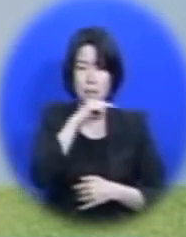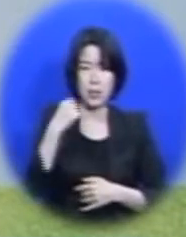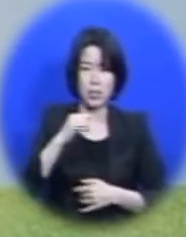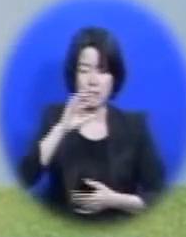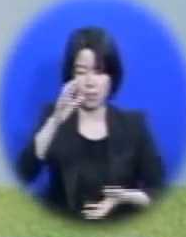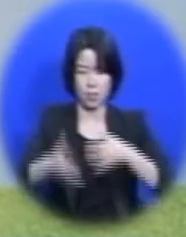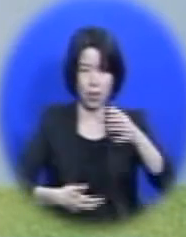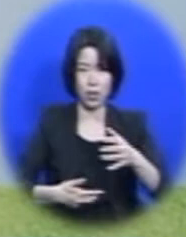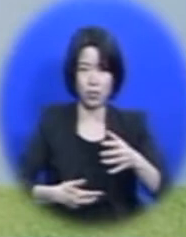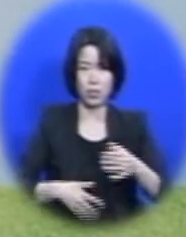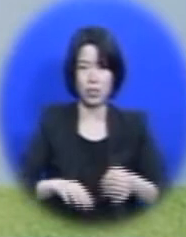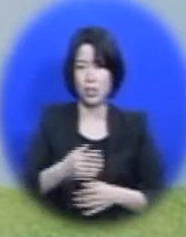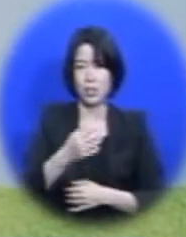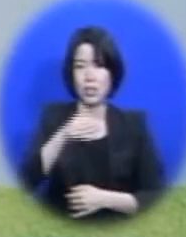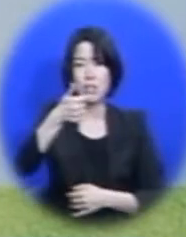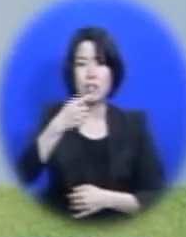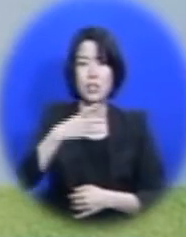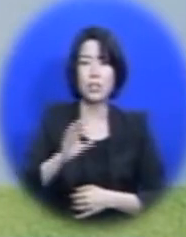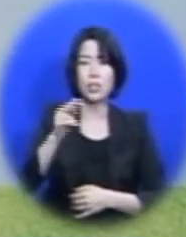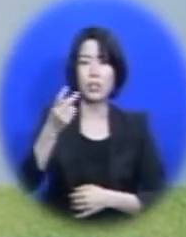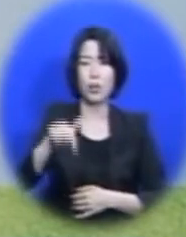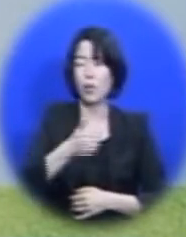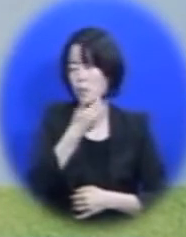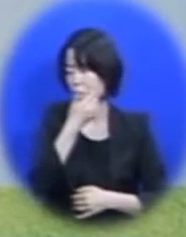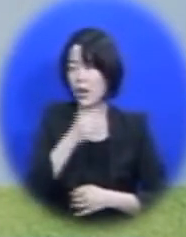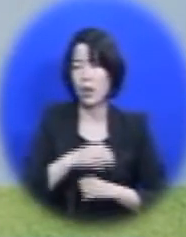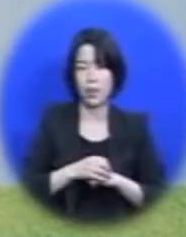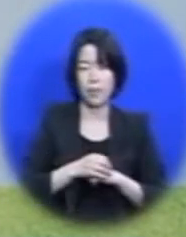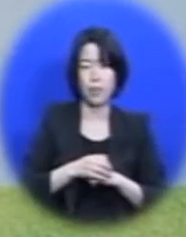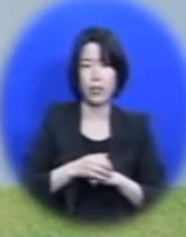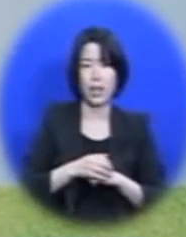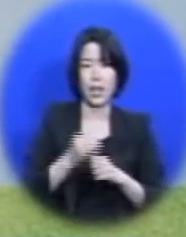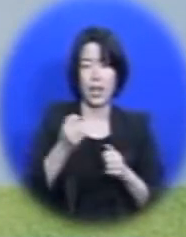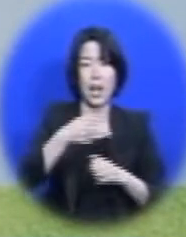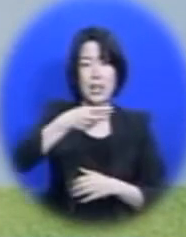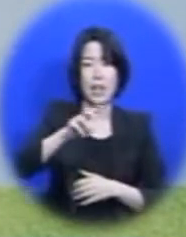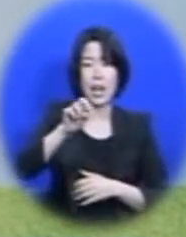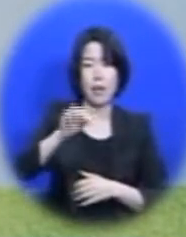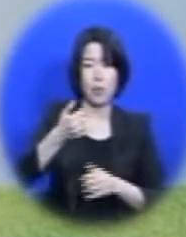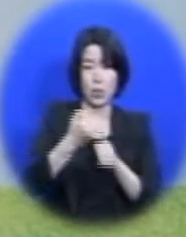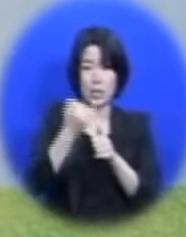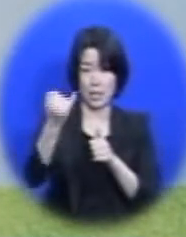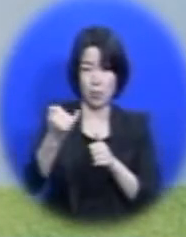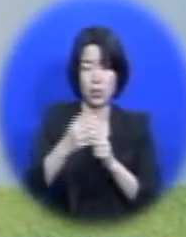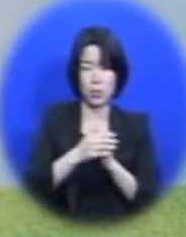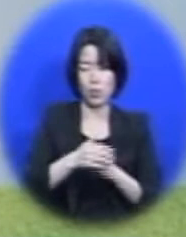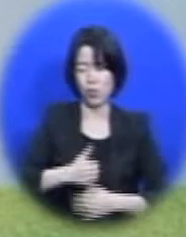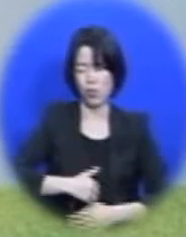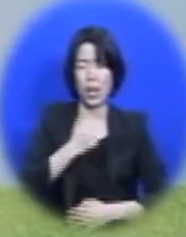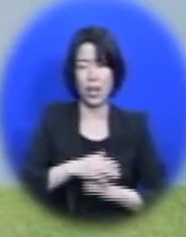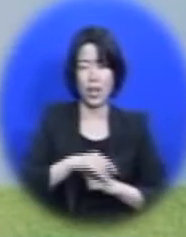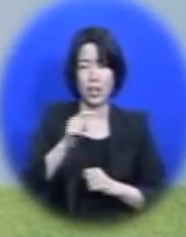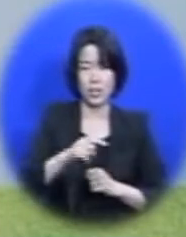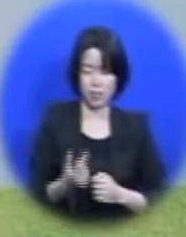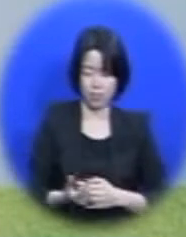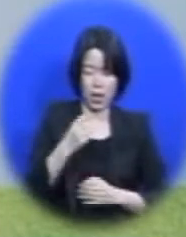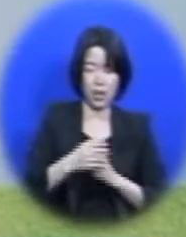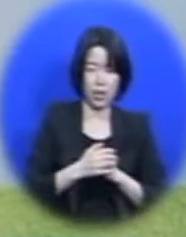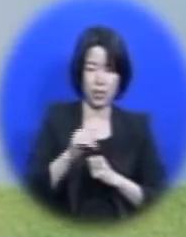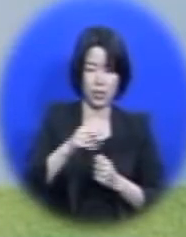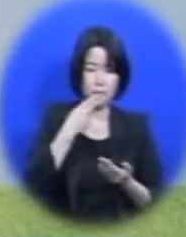솟아오르게 하는 능욕이었다. 사모님이 너무 화가 나서 그리고는 그 즉시 그